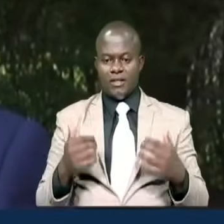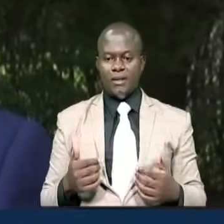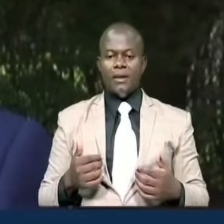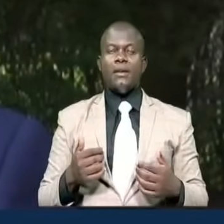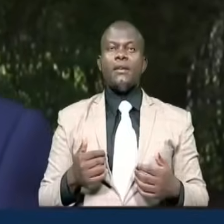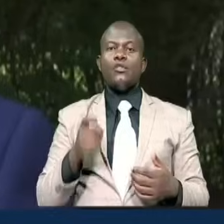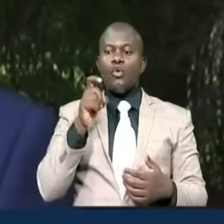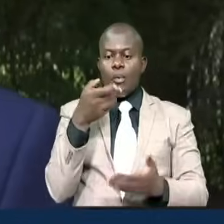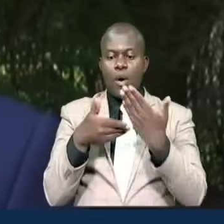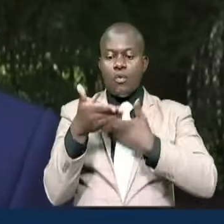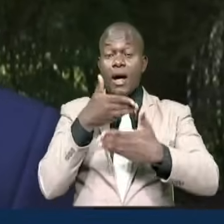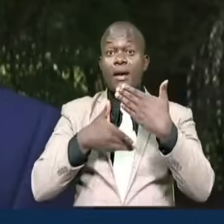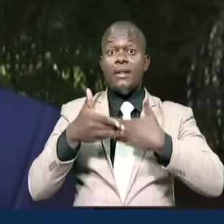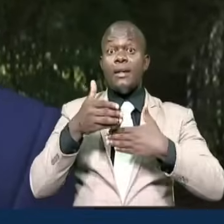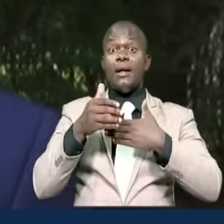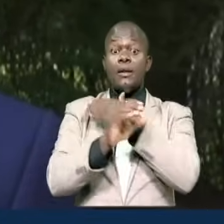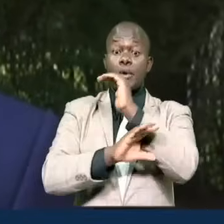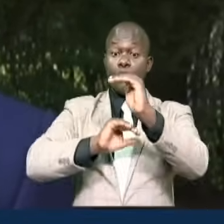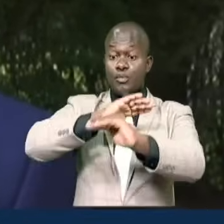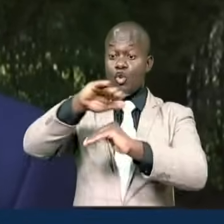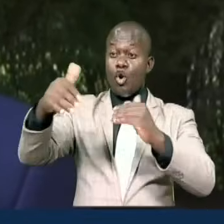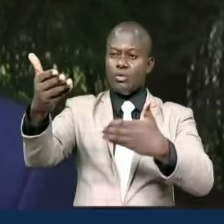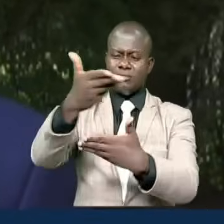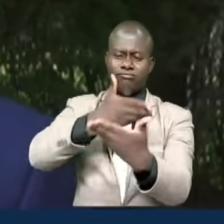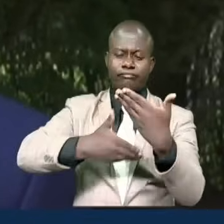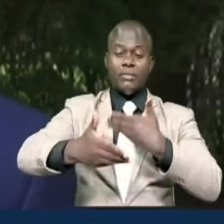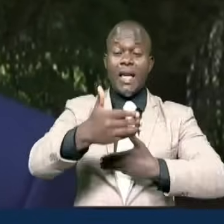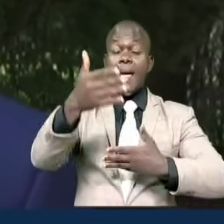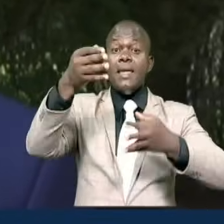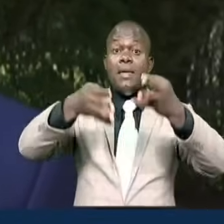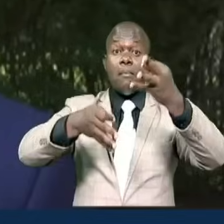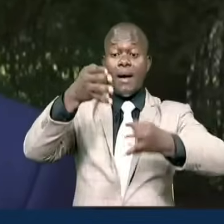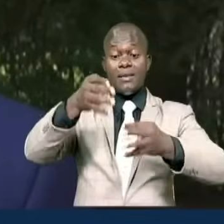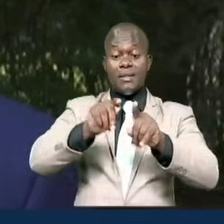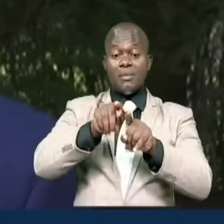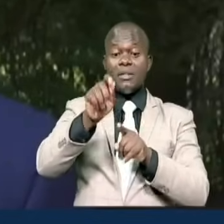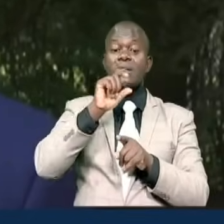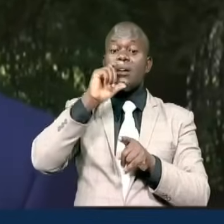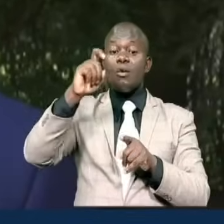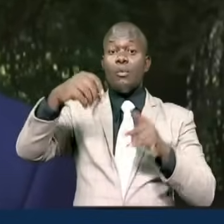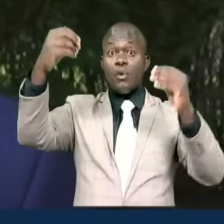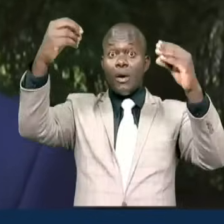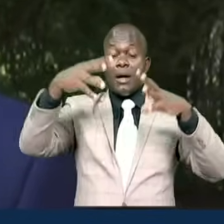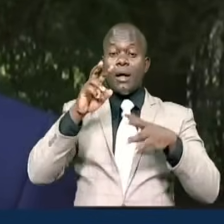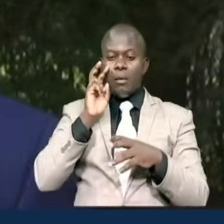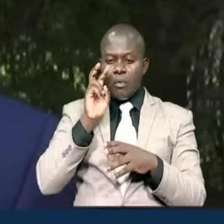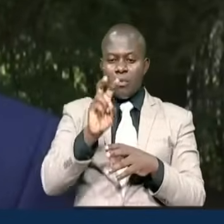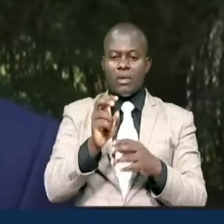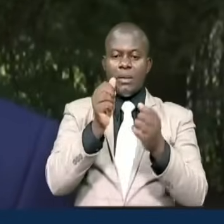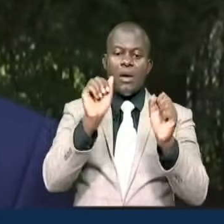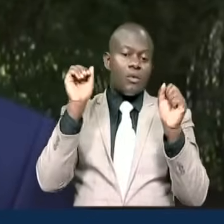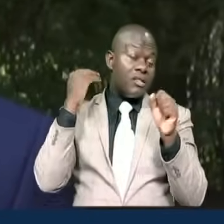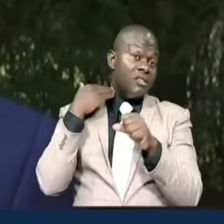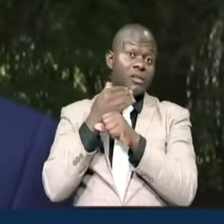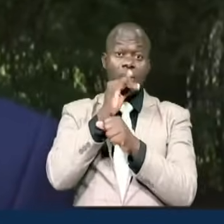tuganira n'amahanga yose, nuko imanza nka ziriya ntabwo zikwiye kugaragarira mu mboni z'abacitse ku icumu